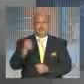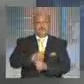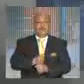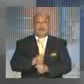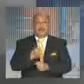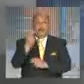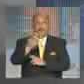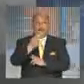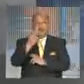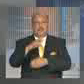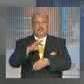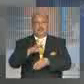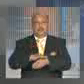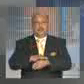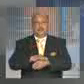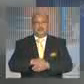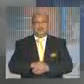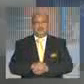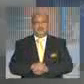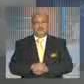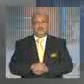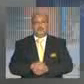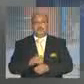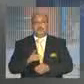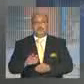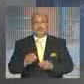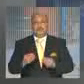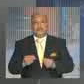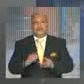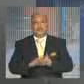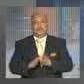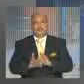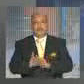المؤسسة الجامعية. المجتمع المدني وعلى رأسه لجنة